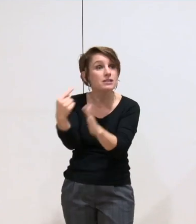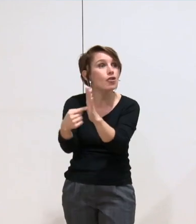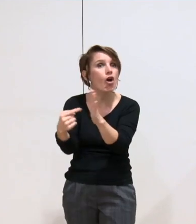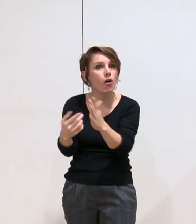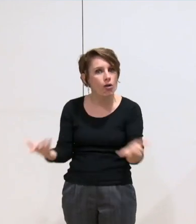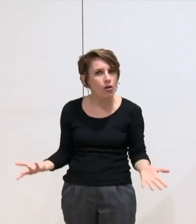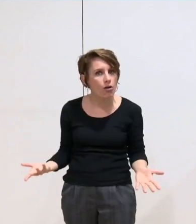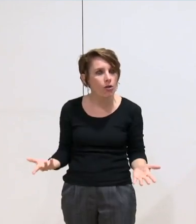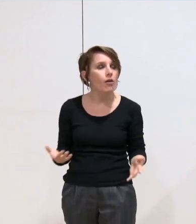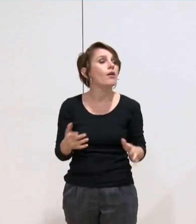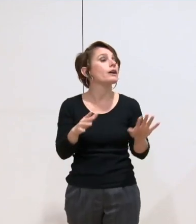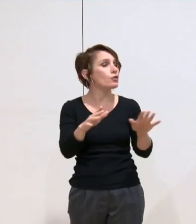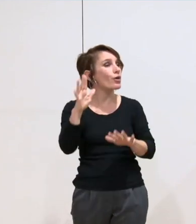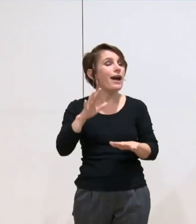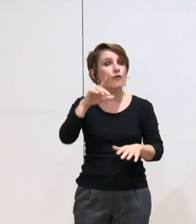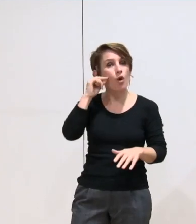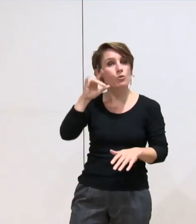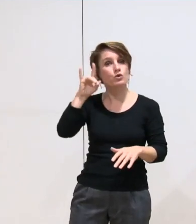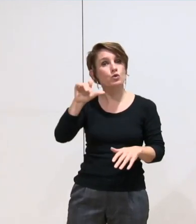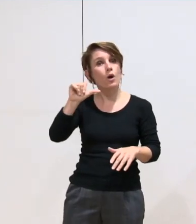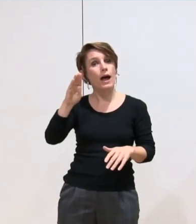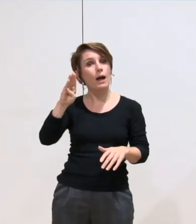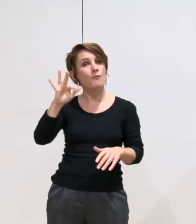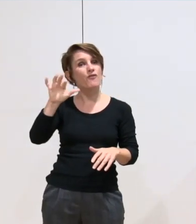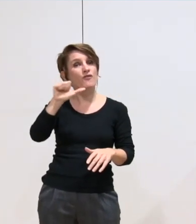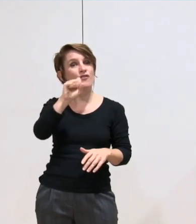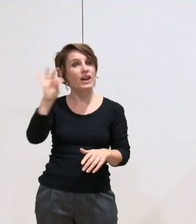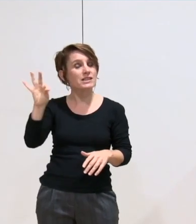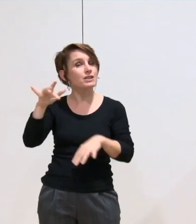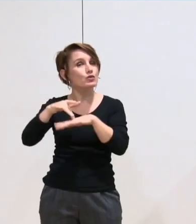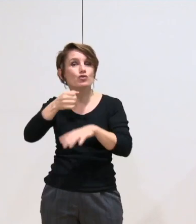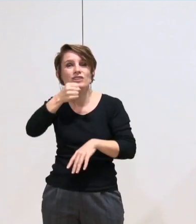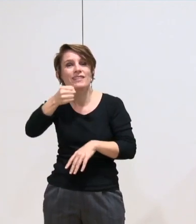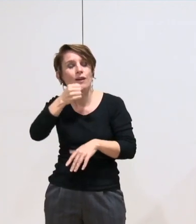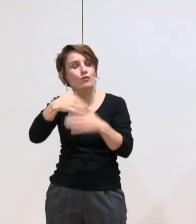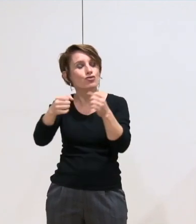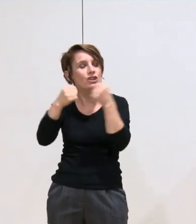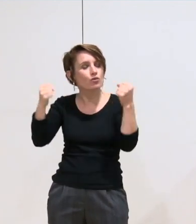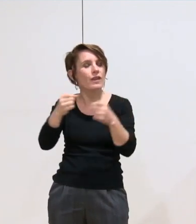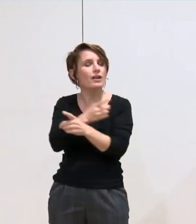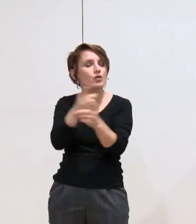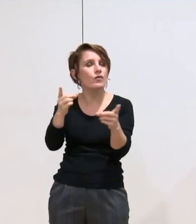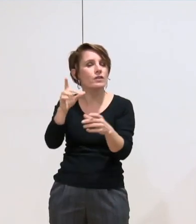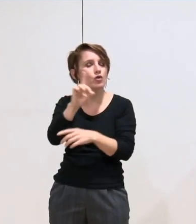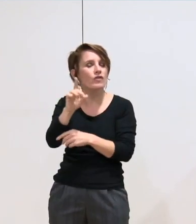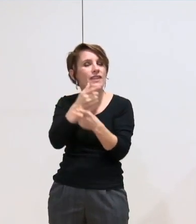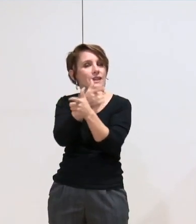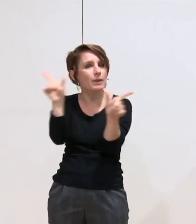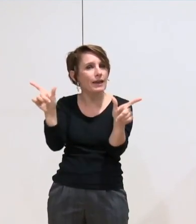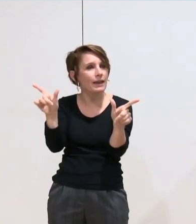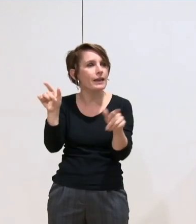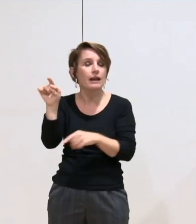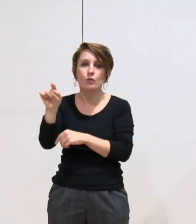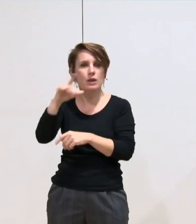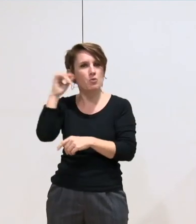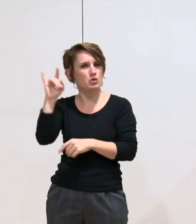Dauphiné libéré, mon cher Klaus, sur la remise des clés, j'ai encore en mémoire cette phrase sur le thème « Tout était parfait, on a